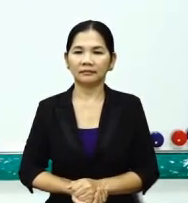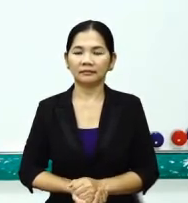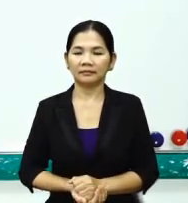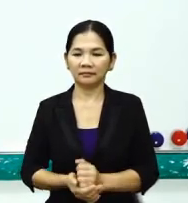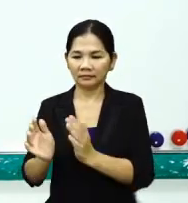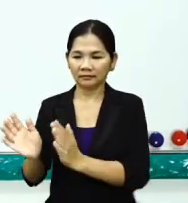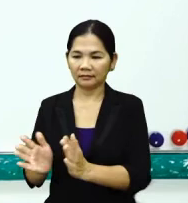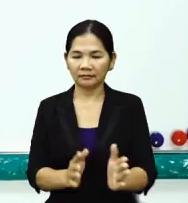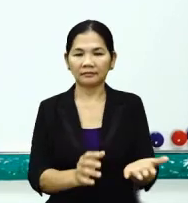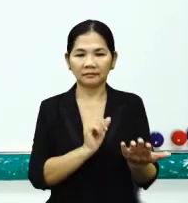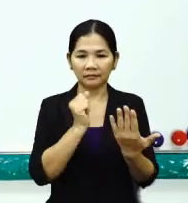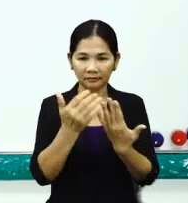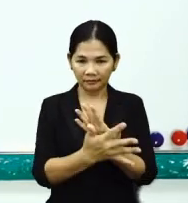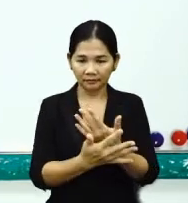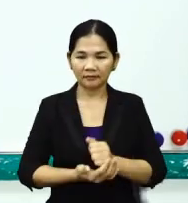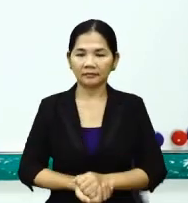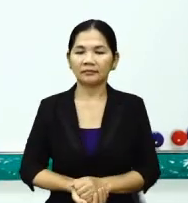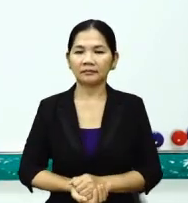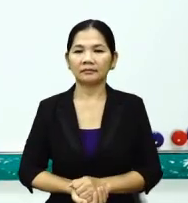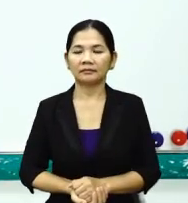Rịp chăm bằng lại.